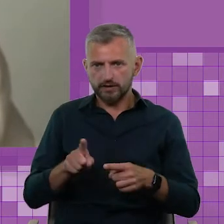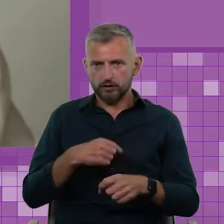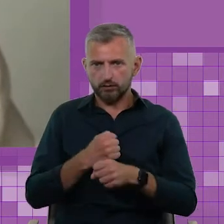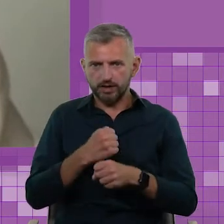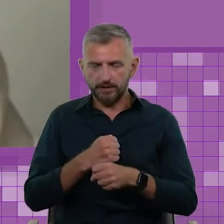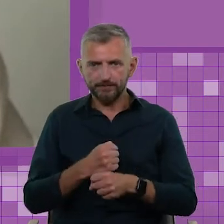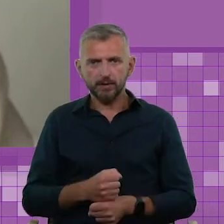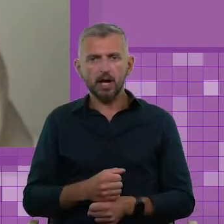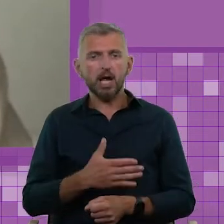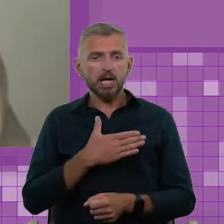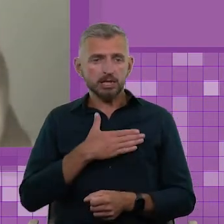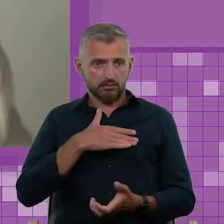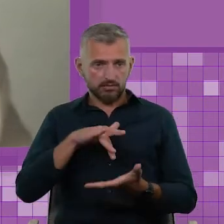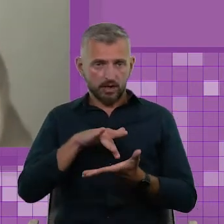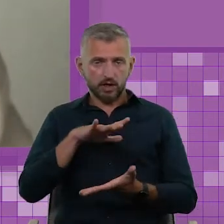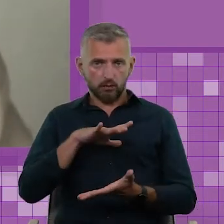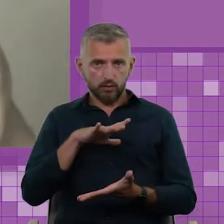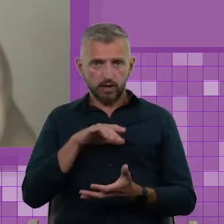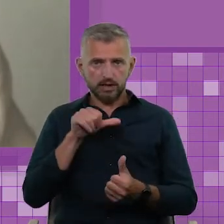зробити. Отже, Help Ukraine Center була саме